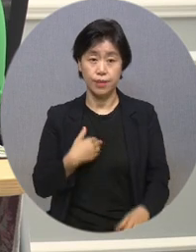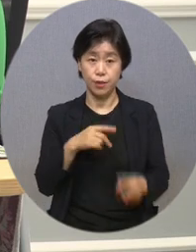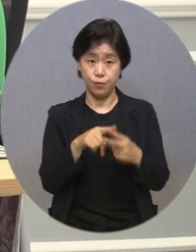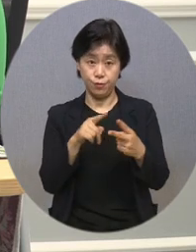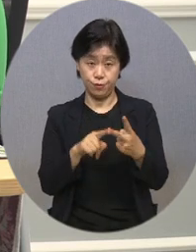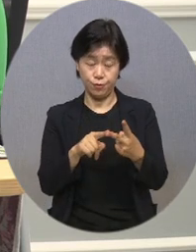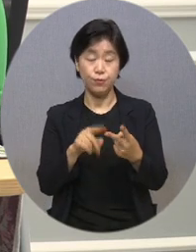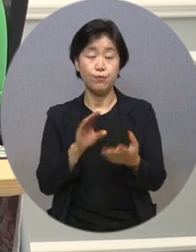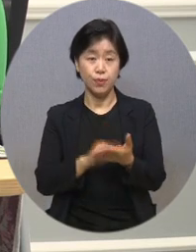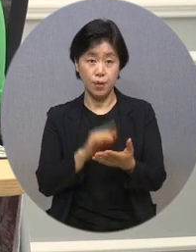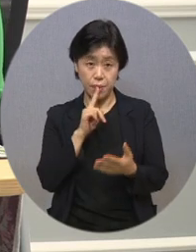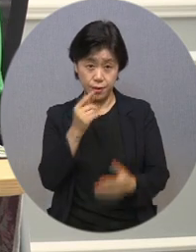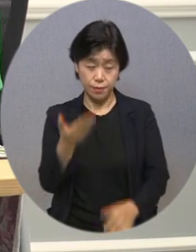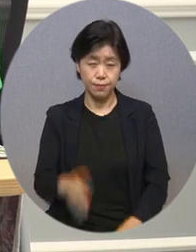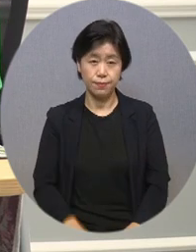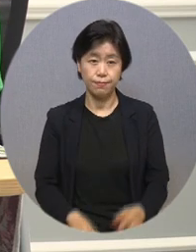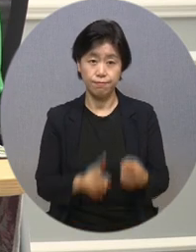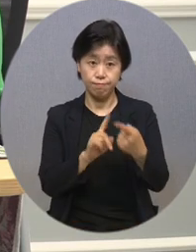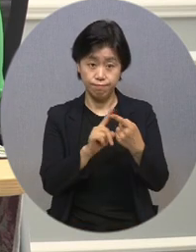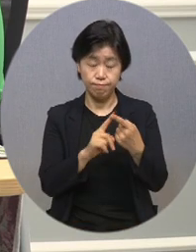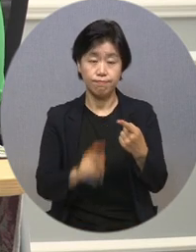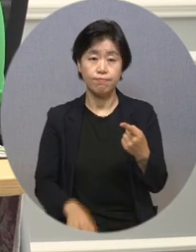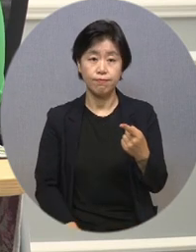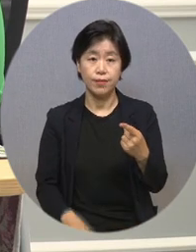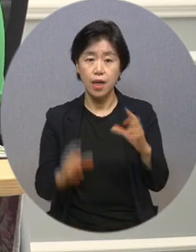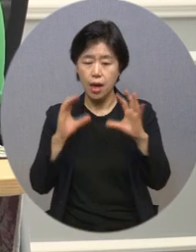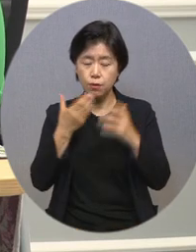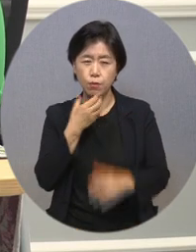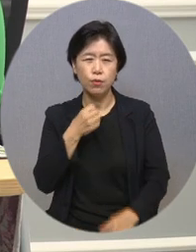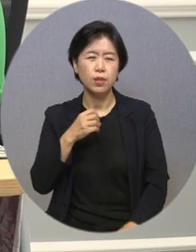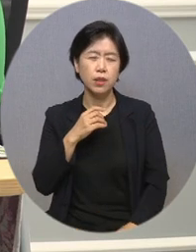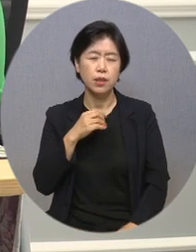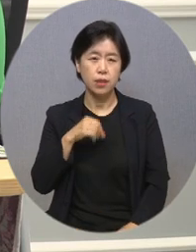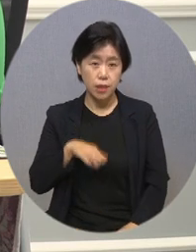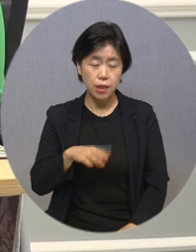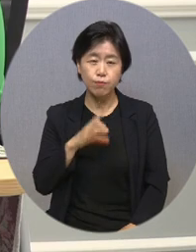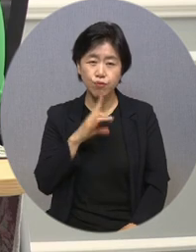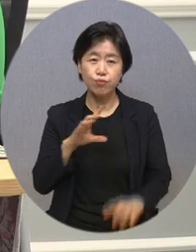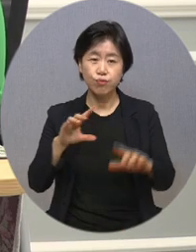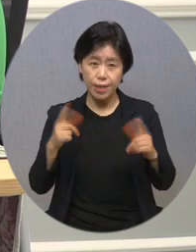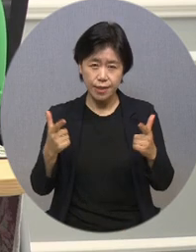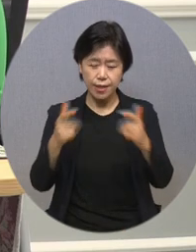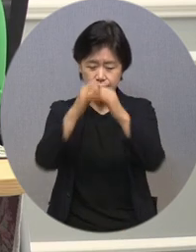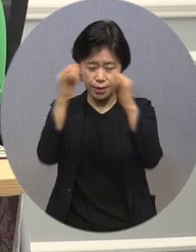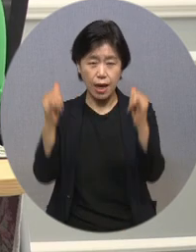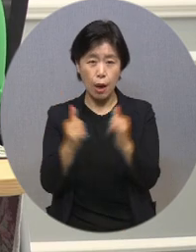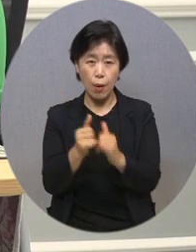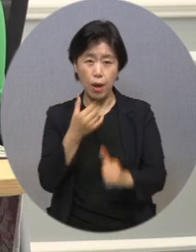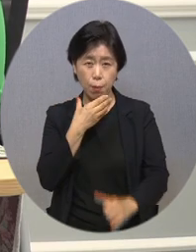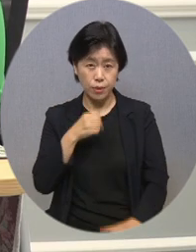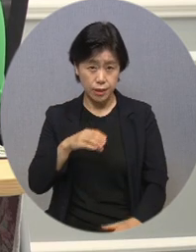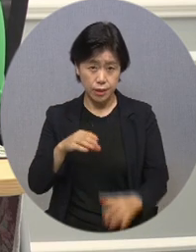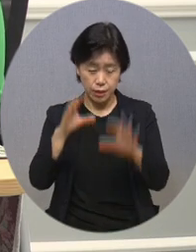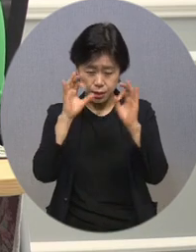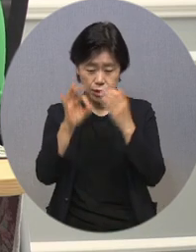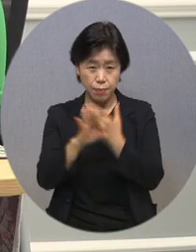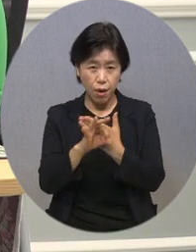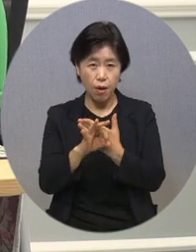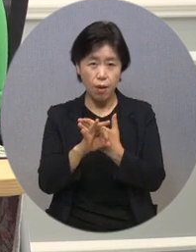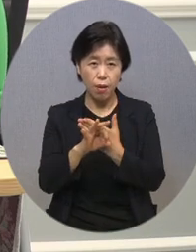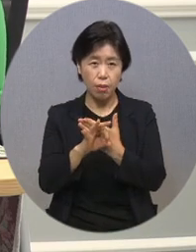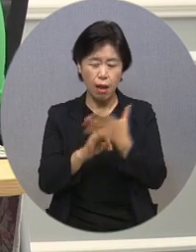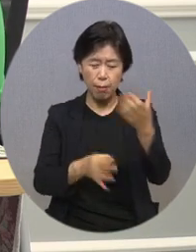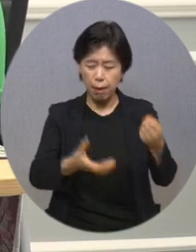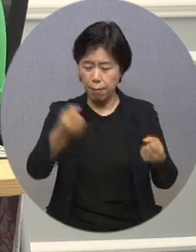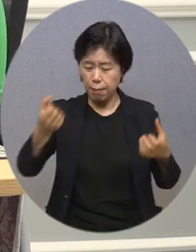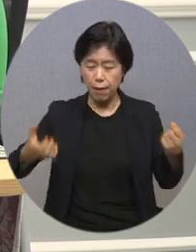뽑고 싶은데요. 네. 첫 번째는 아동복지뿐만이 아니라 사회복지 전반적으로 분절된 서비스를 하고